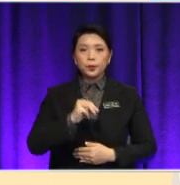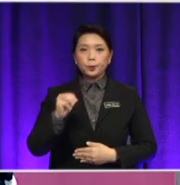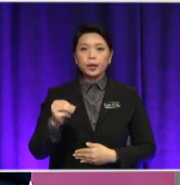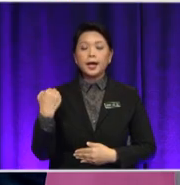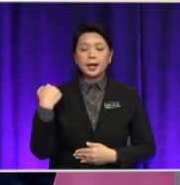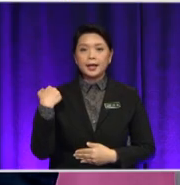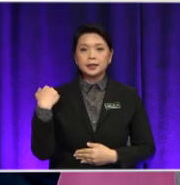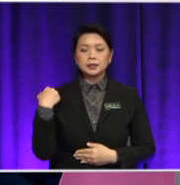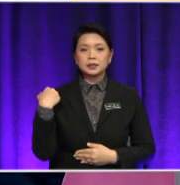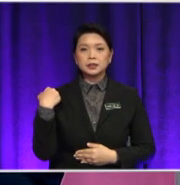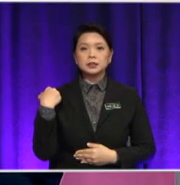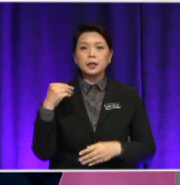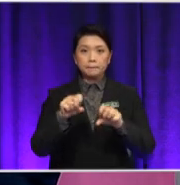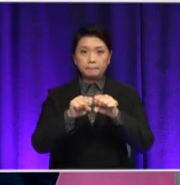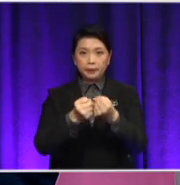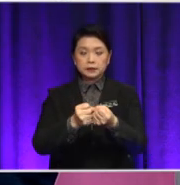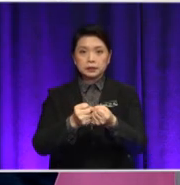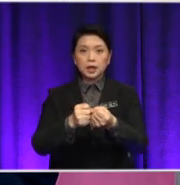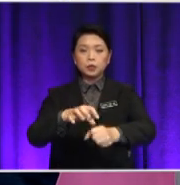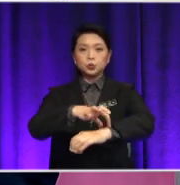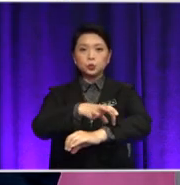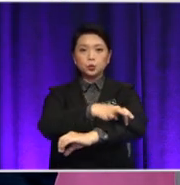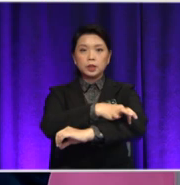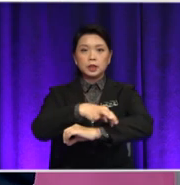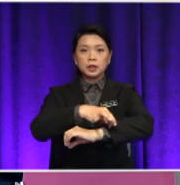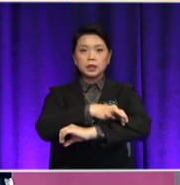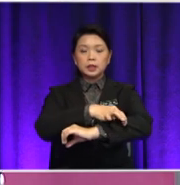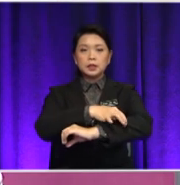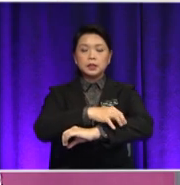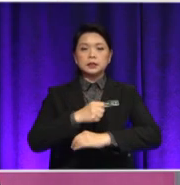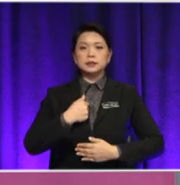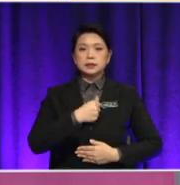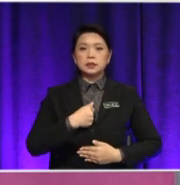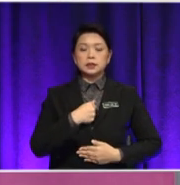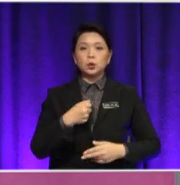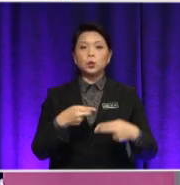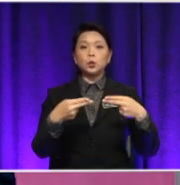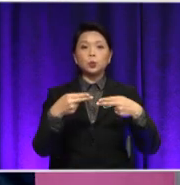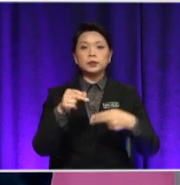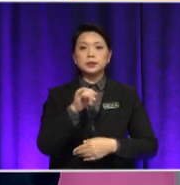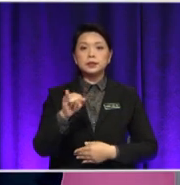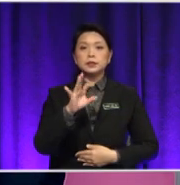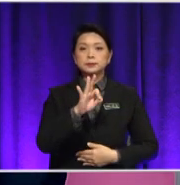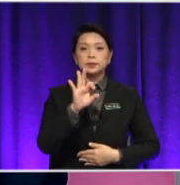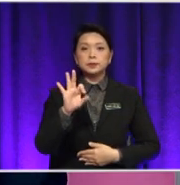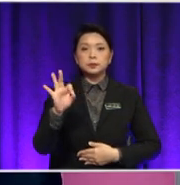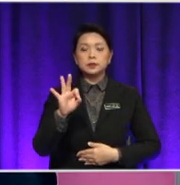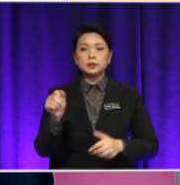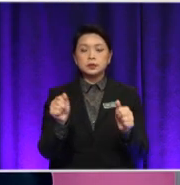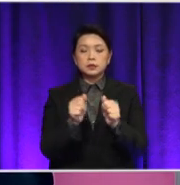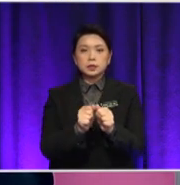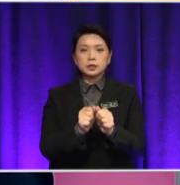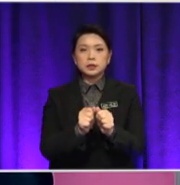mengalami fraktur atau patah tulang, sila hubungi 99 dengan segera. Ya, Kemal. Kita nampak rakan